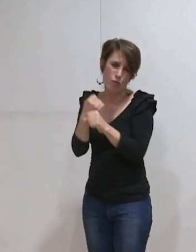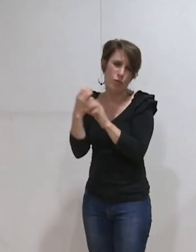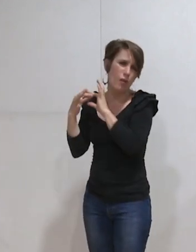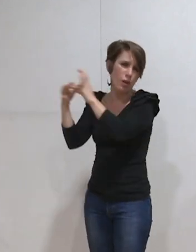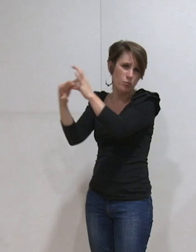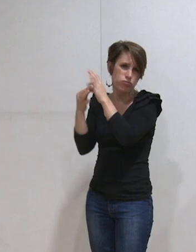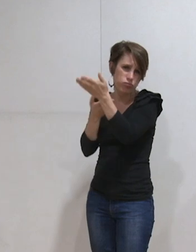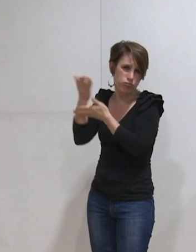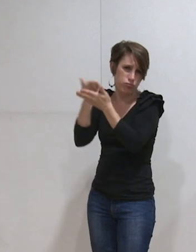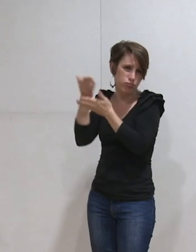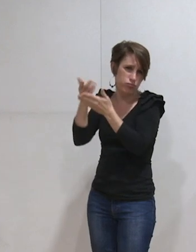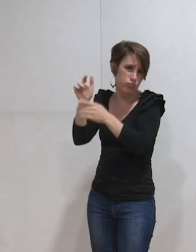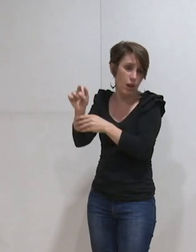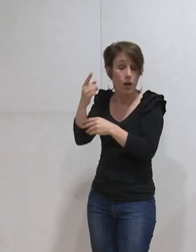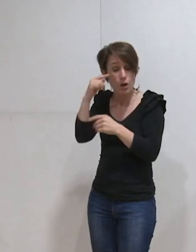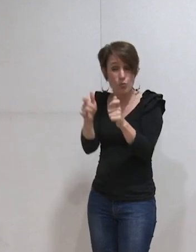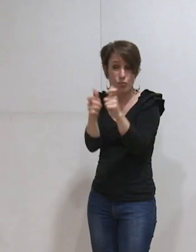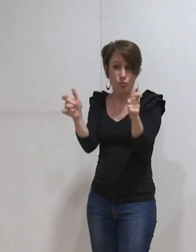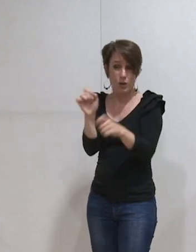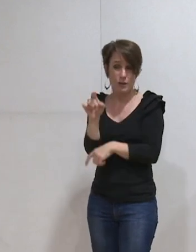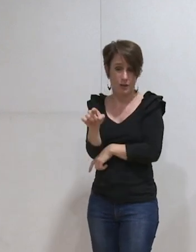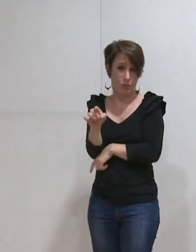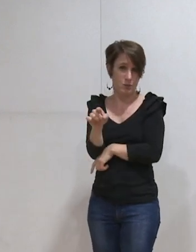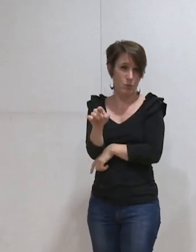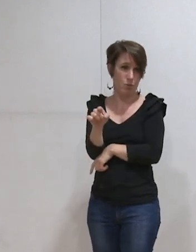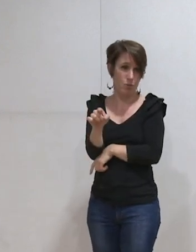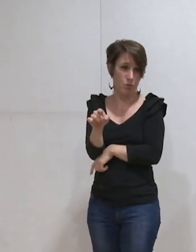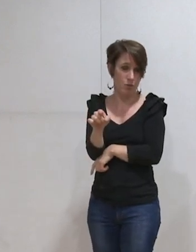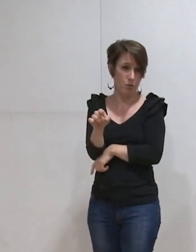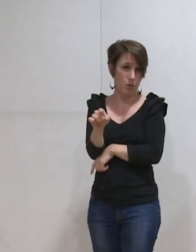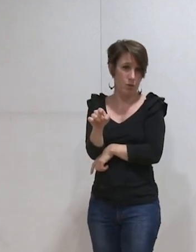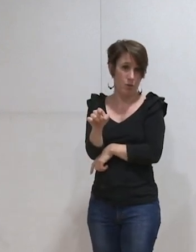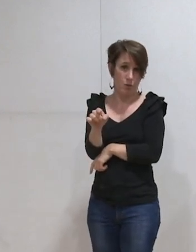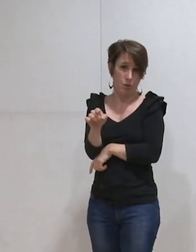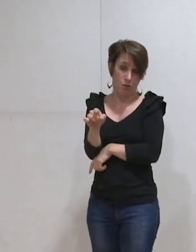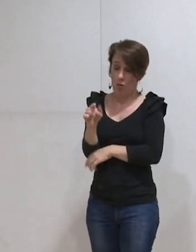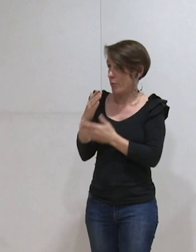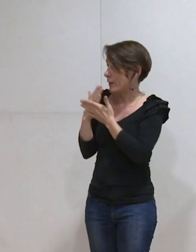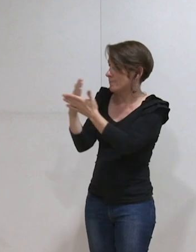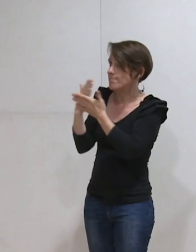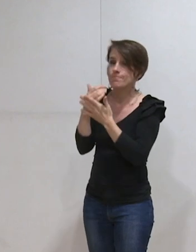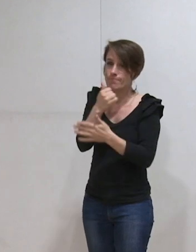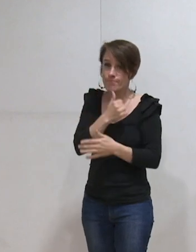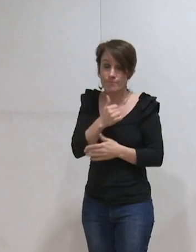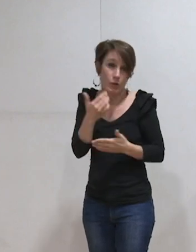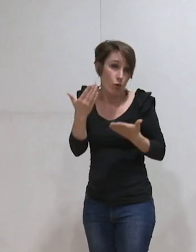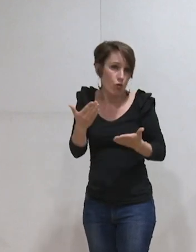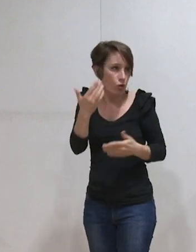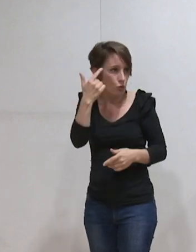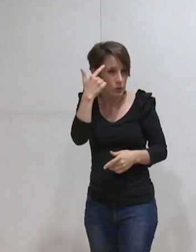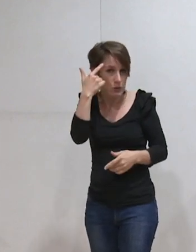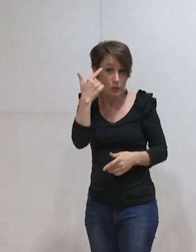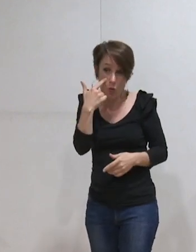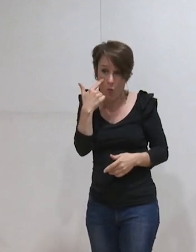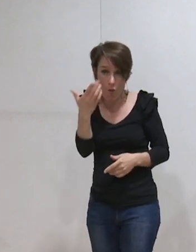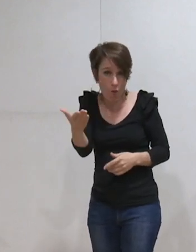un équipement qui nous l'avons nous partageons cela même si nous voyons tous que cet équipement aujourd'hui consomme depuis maintenant